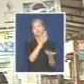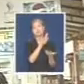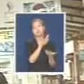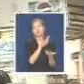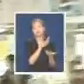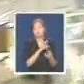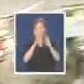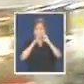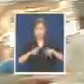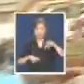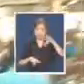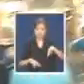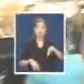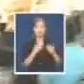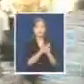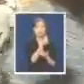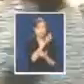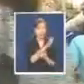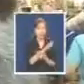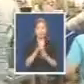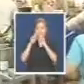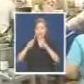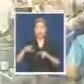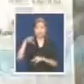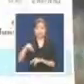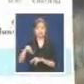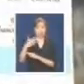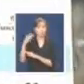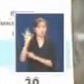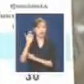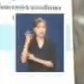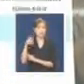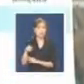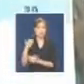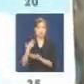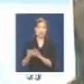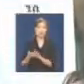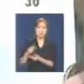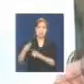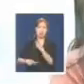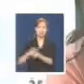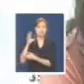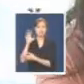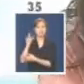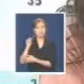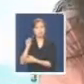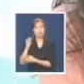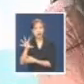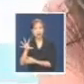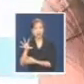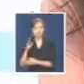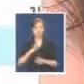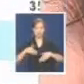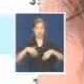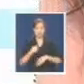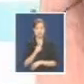พี่น้องเริ่มลงมาถึง 5บ้างค่ะแล้วก็บอกว่าตรงนี้เป็นสิ่งที่กระทรวงพาณิชย์ต้องเด้งในการขยายวันนี้กันวนท้องฟ้าก็มีมาก